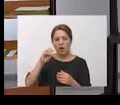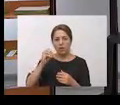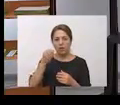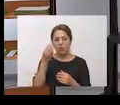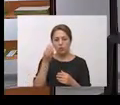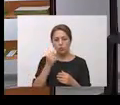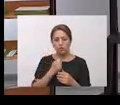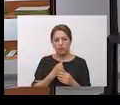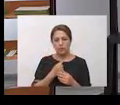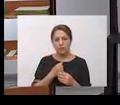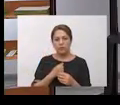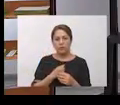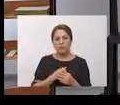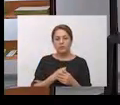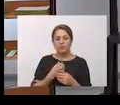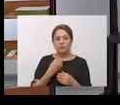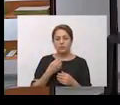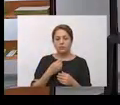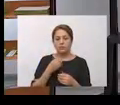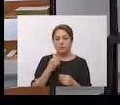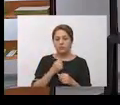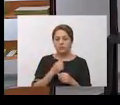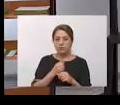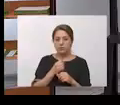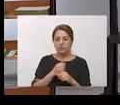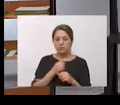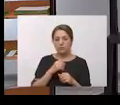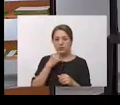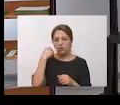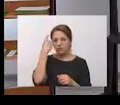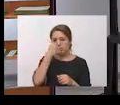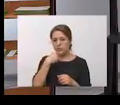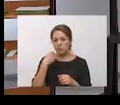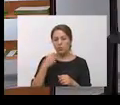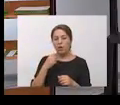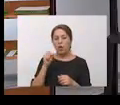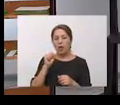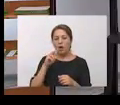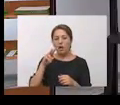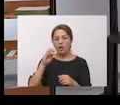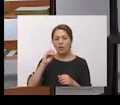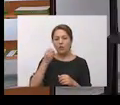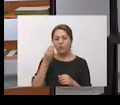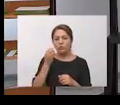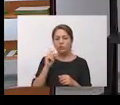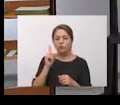предложении? Алеша. Еще одно действующее лицо. Алеша что делал? Стоял.